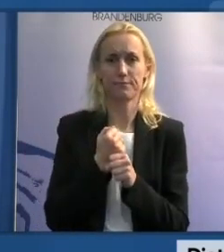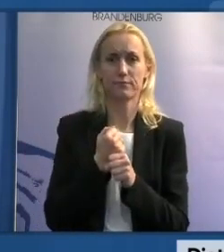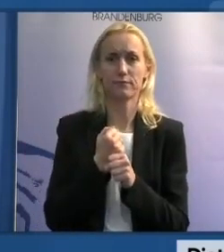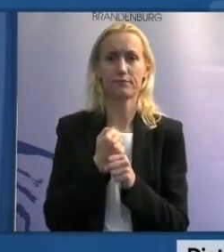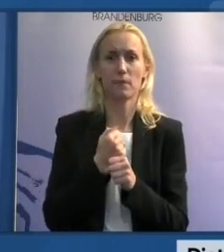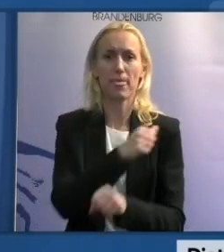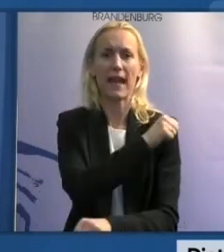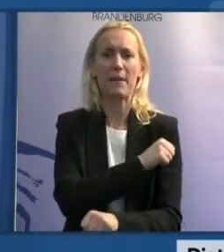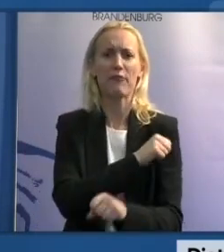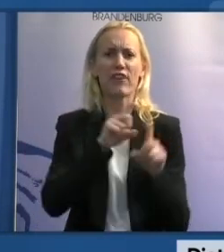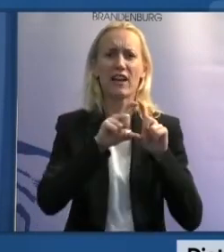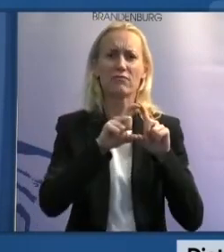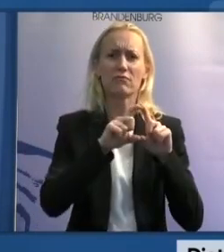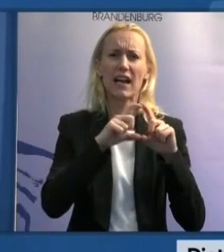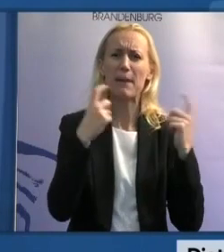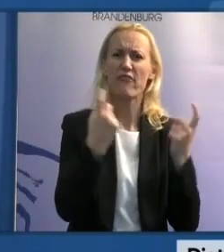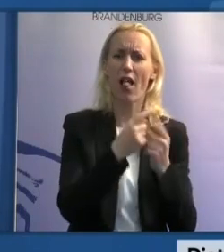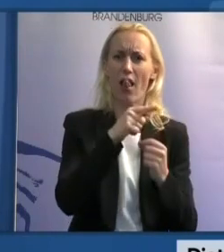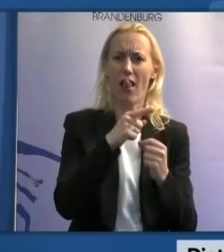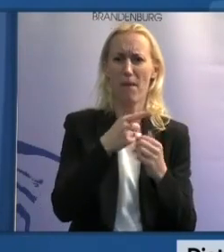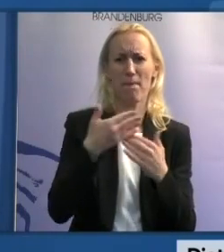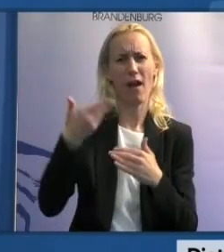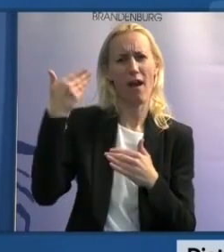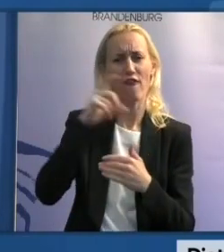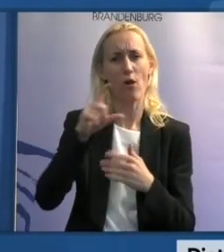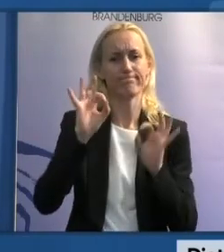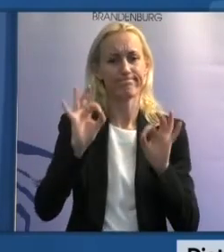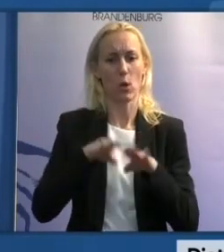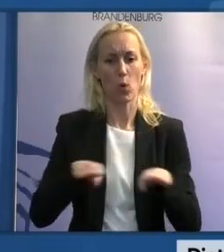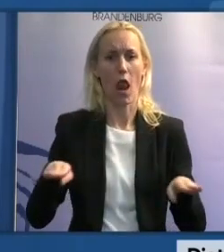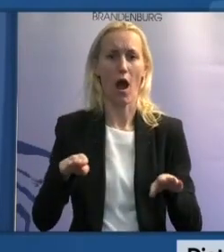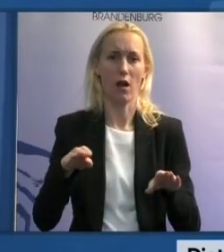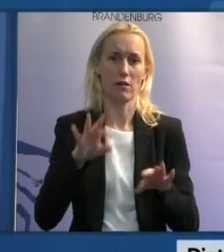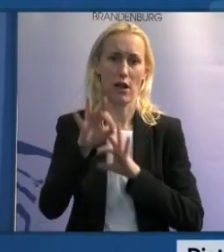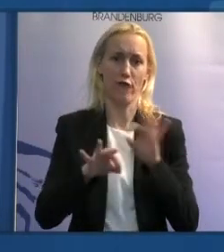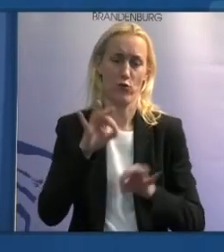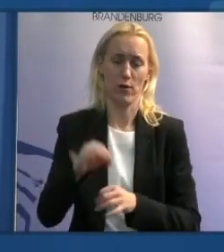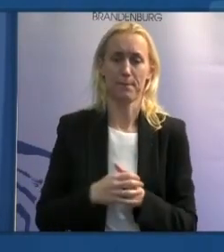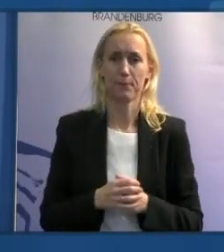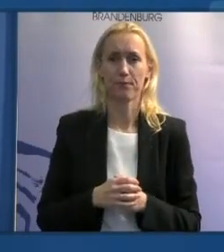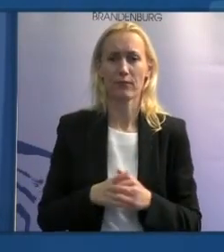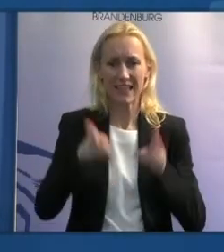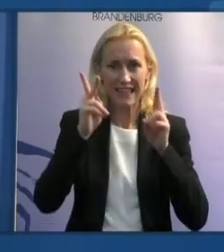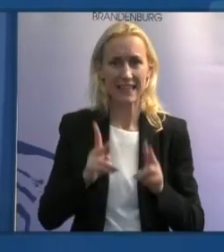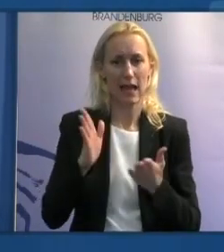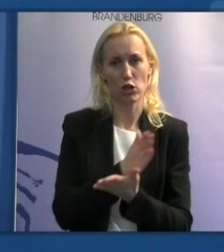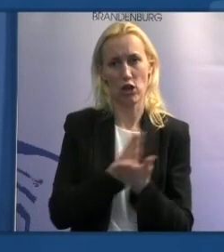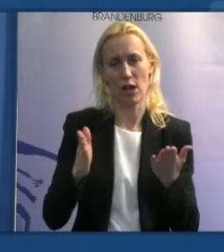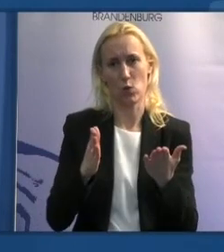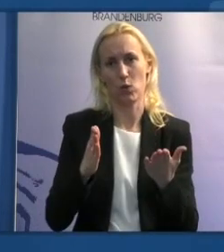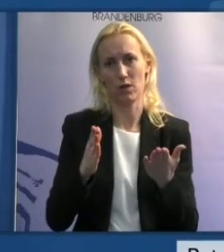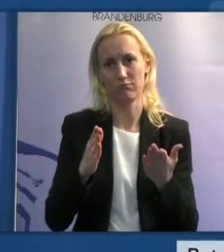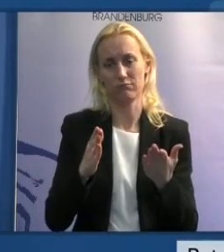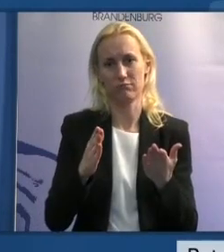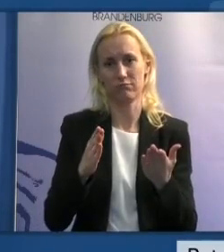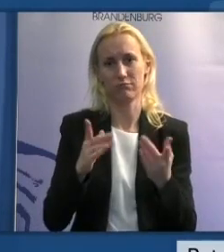dem Impfgipfel vor mehreren Wochen da die richtigen Grundlagen für gesetzt. Wir haben die richtigen Entscheidungen getroffen. Und vor allen Dingen